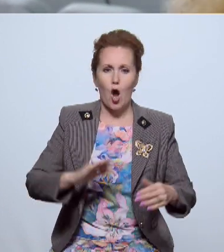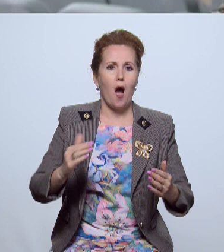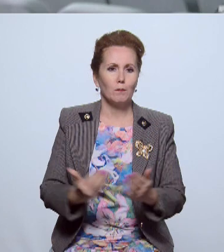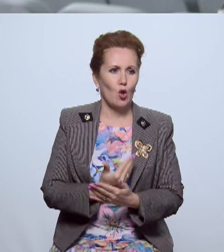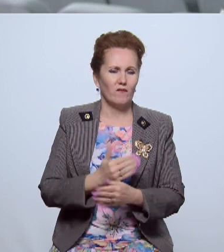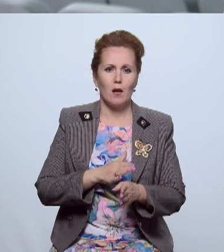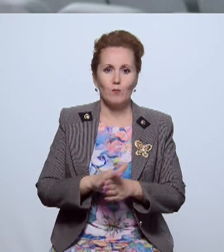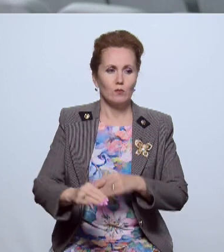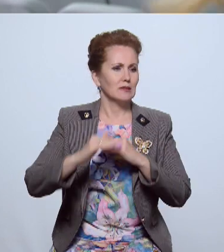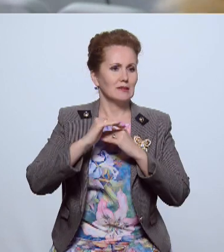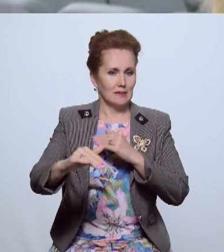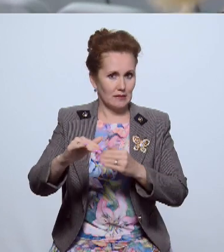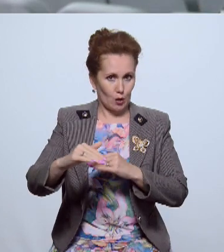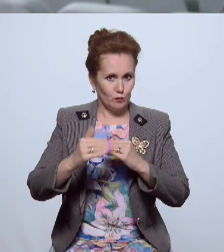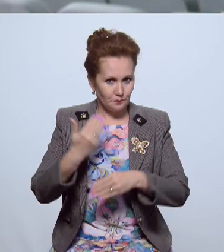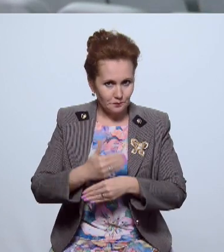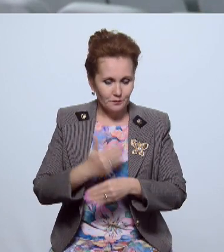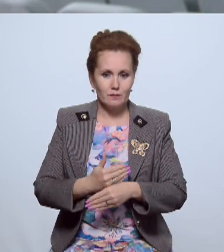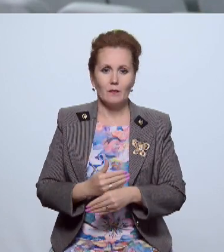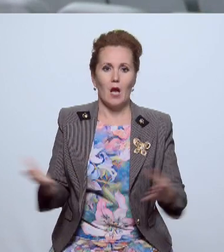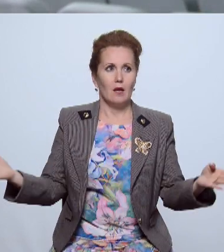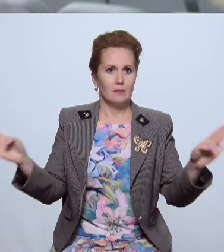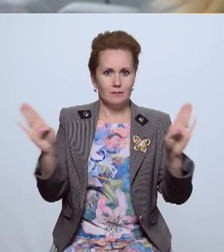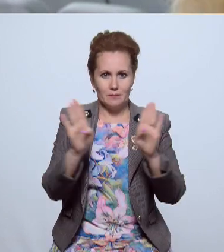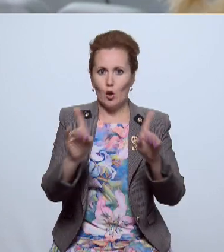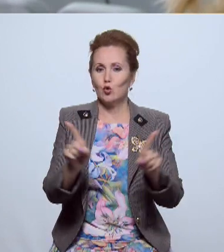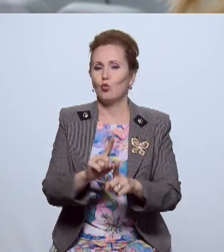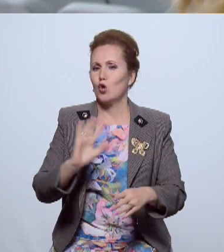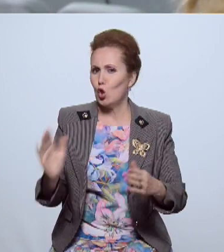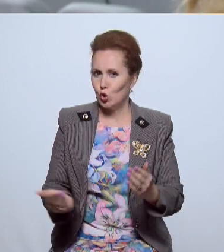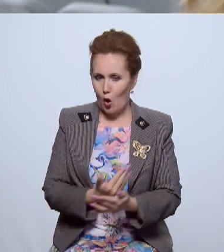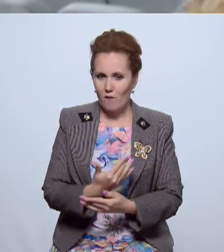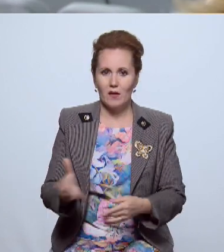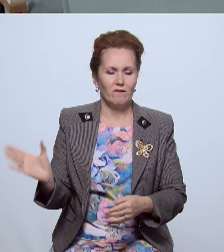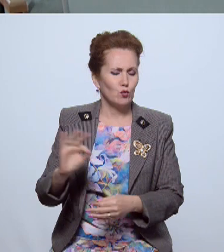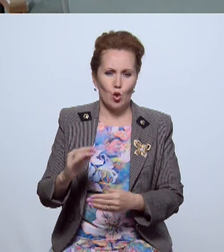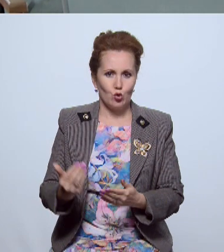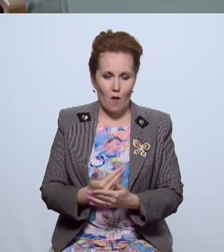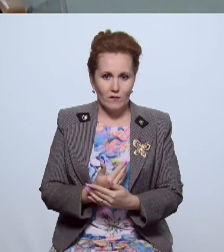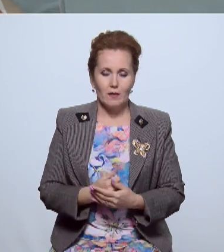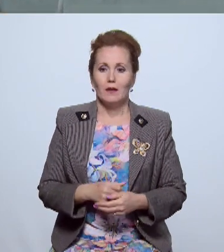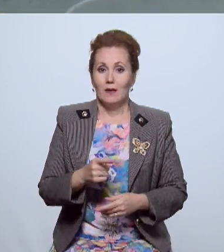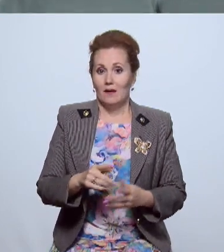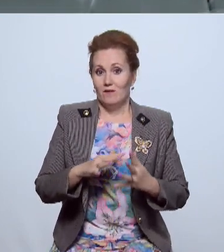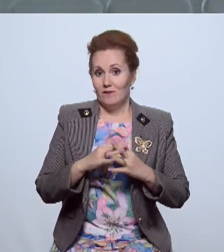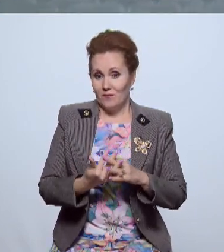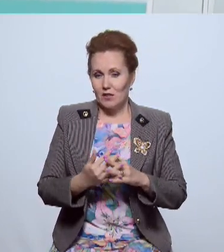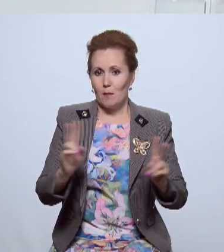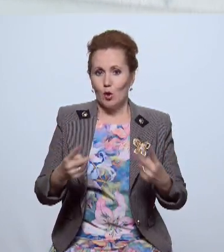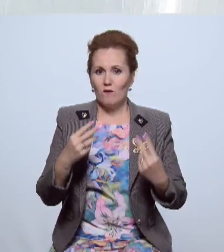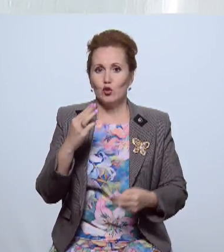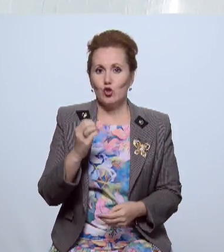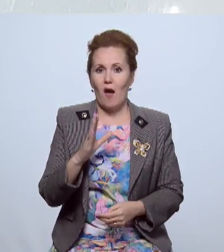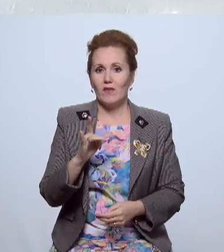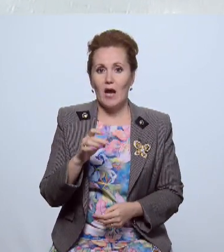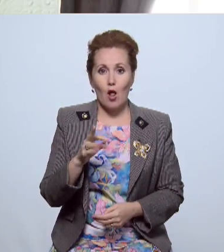Обновили мы полностью сцену. Одежда сцены тоже новая, все, кулисы новые, занавес новый. В Шевыряловском сельском клубе большие